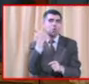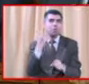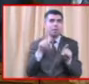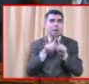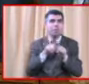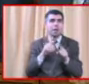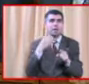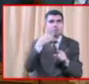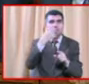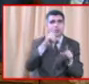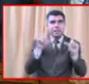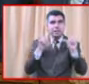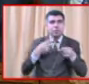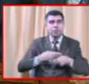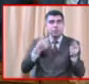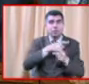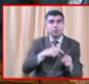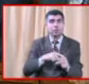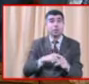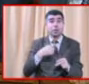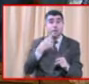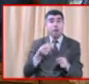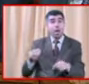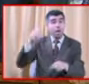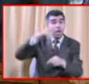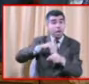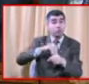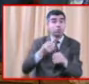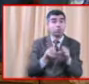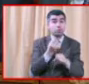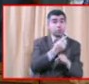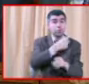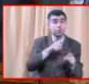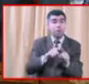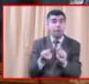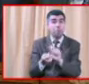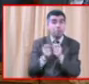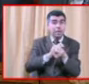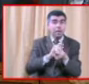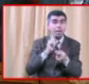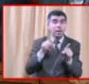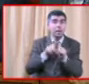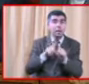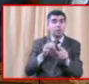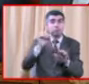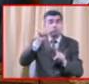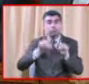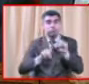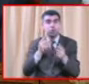اللجنة. هنالك مقتضيات أخرى اقترحت من أجل تعزيز التعديل حتى نستطيع أن ننسجم مع القيم